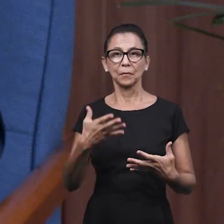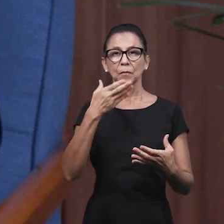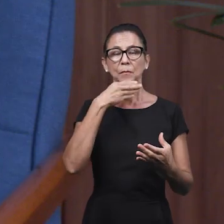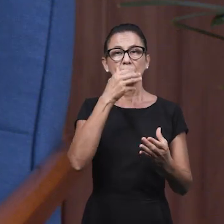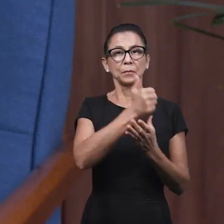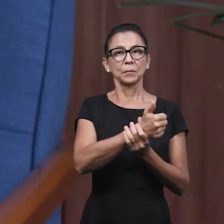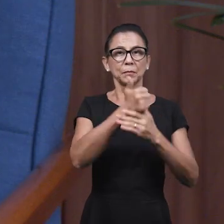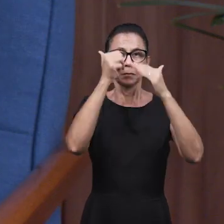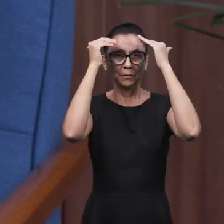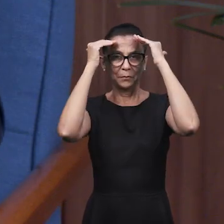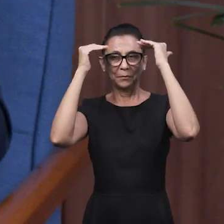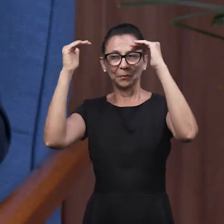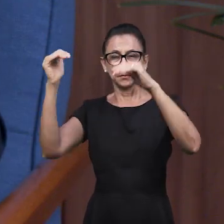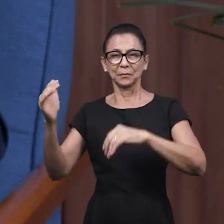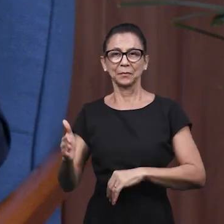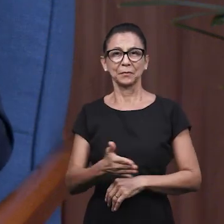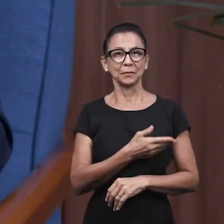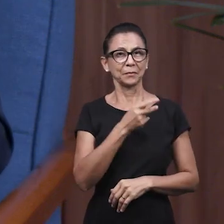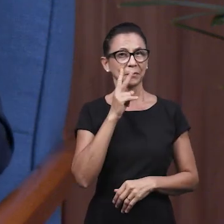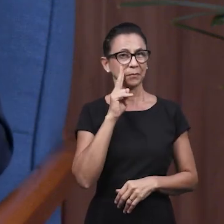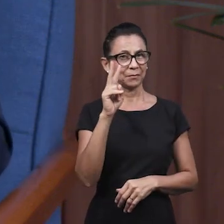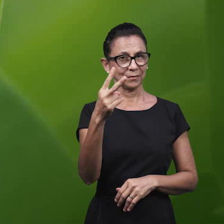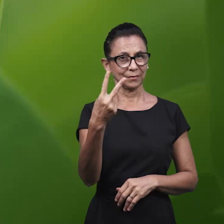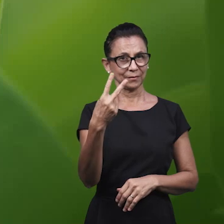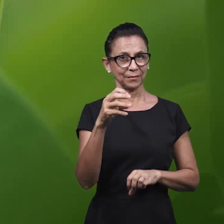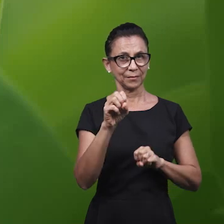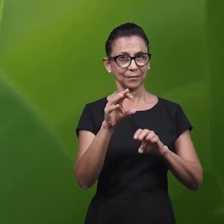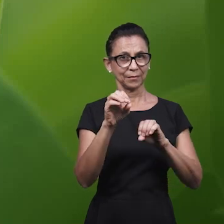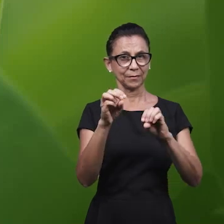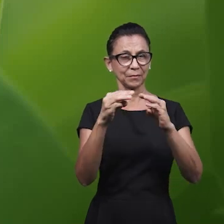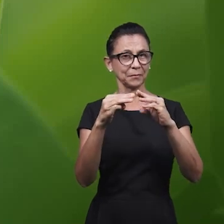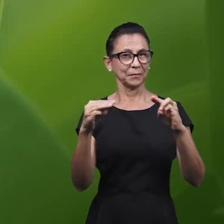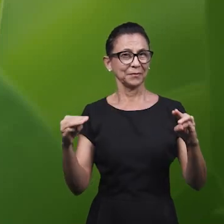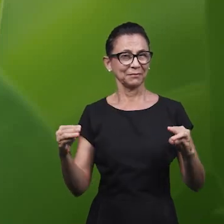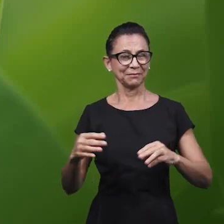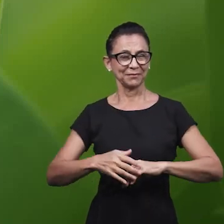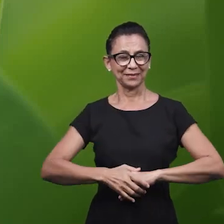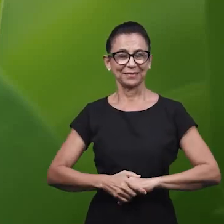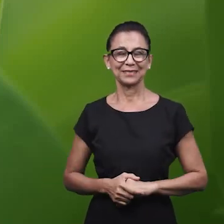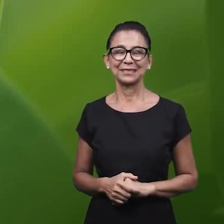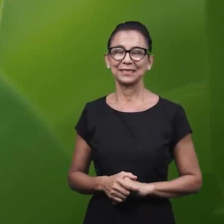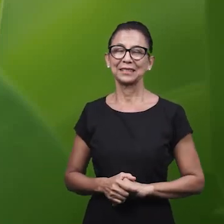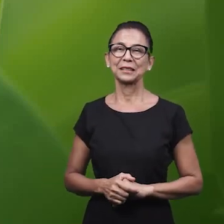d'Abraham. Assistez maintenant le volet leçon du Manaïm.